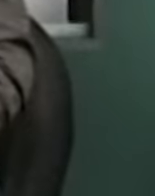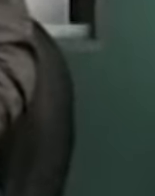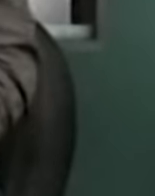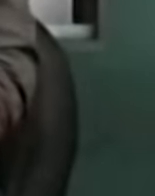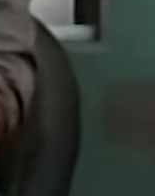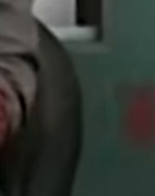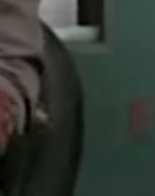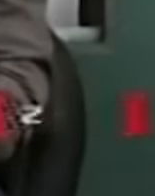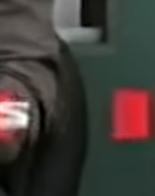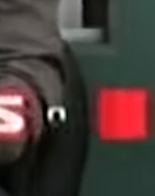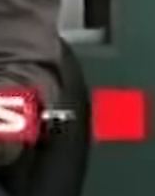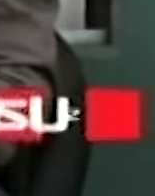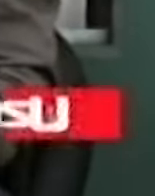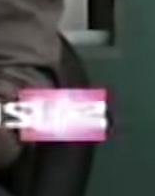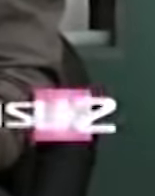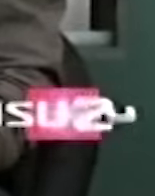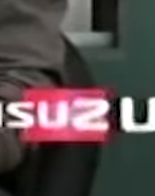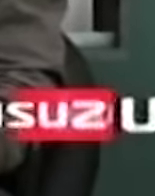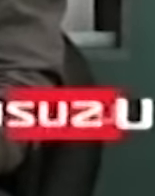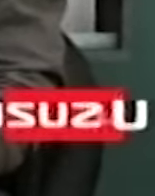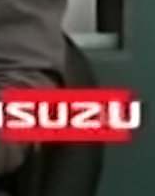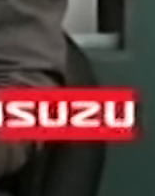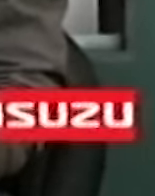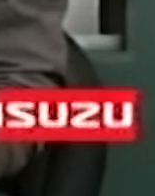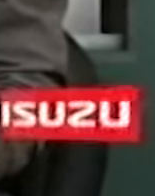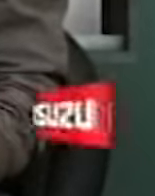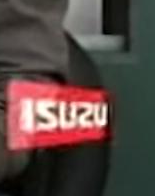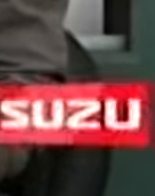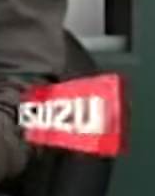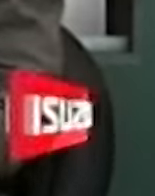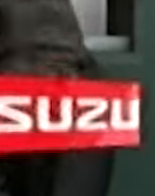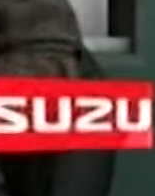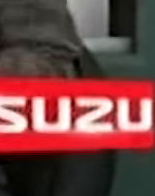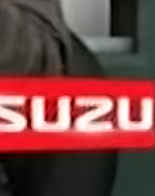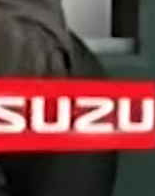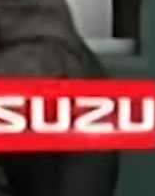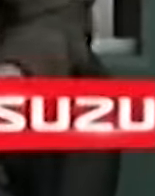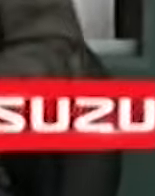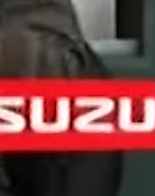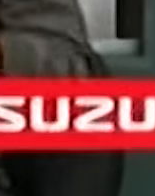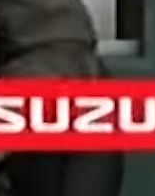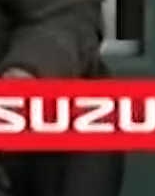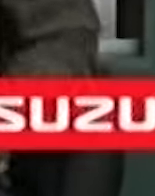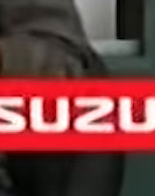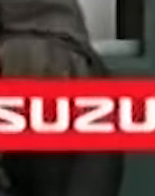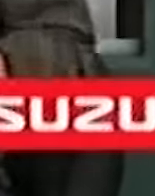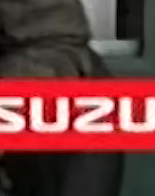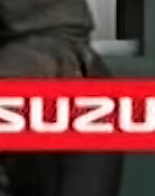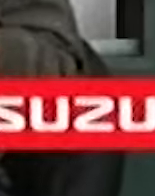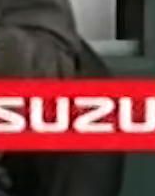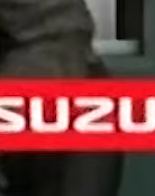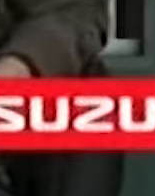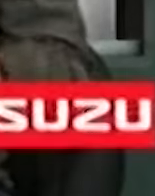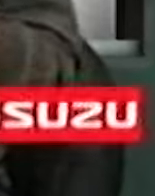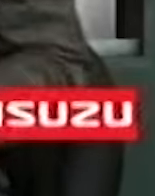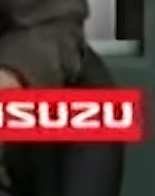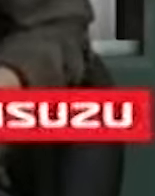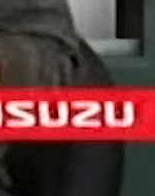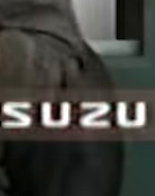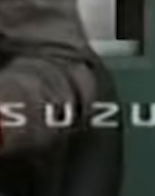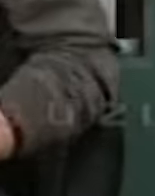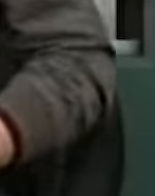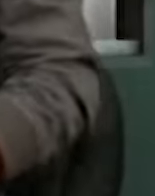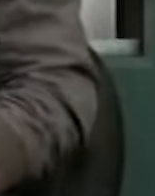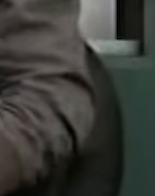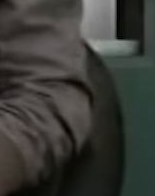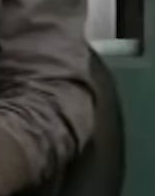คุณผู้ชมคะวันอาทิตย์นี้เคลียร์คิวให้ว่างอยากจะชวนทั้งคุณสืบสกุลรวมถึงคุณผู้ชมเนี่ยไปออกกำลังใ